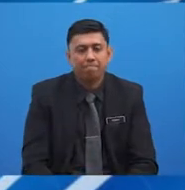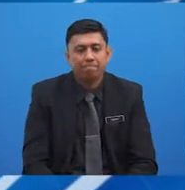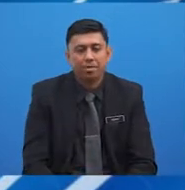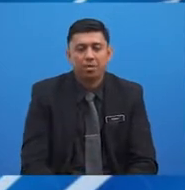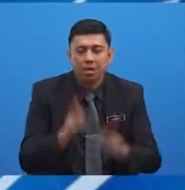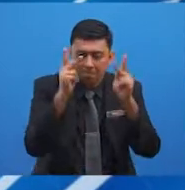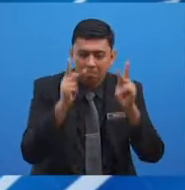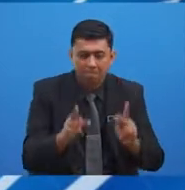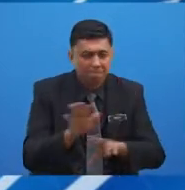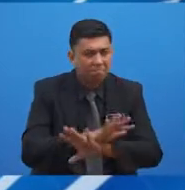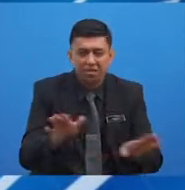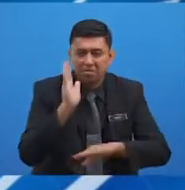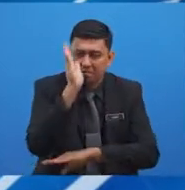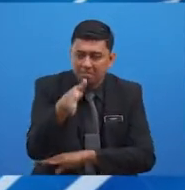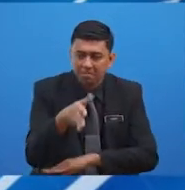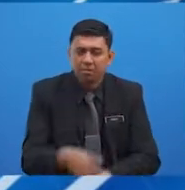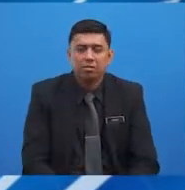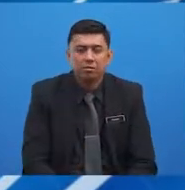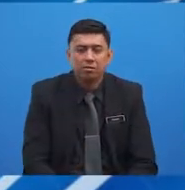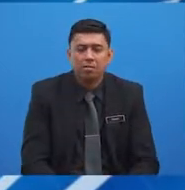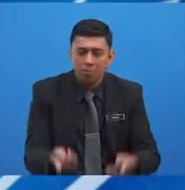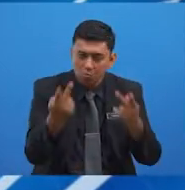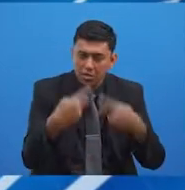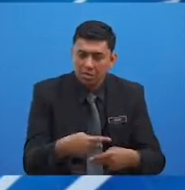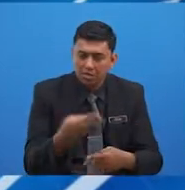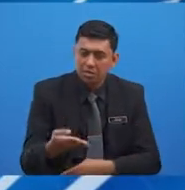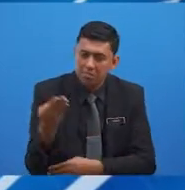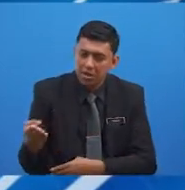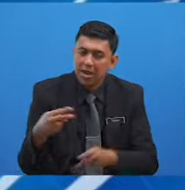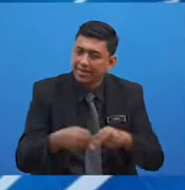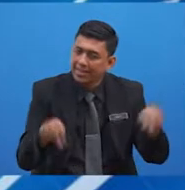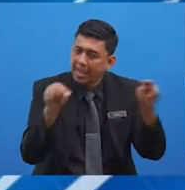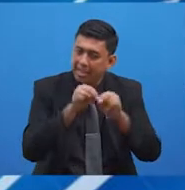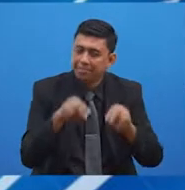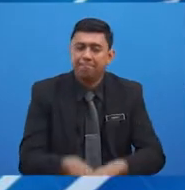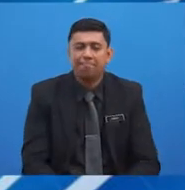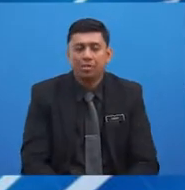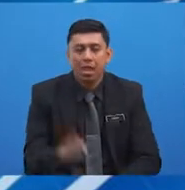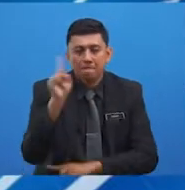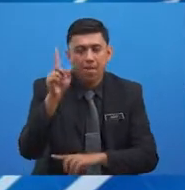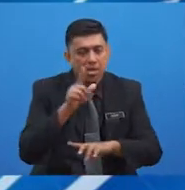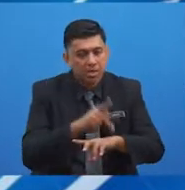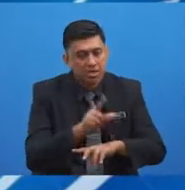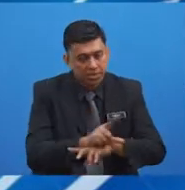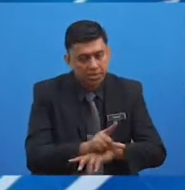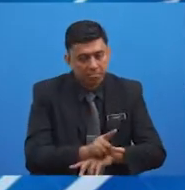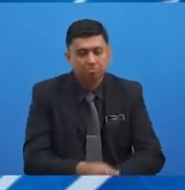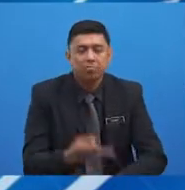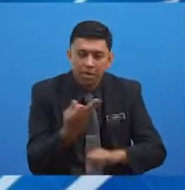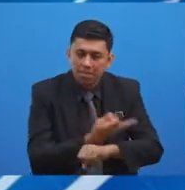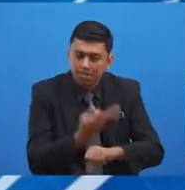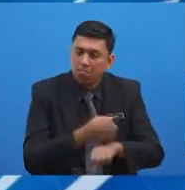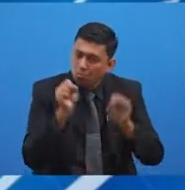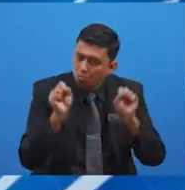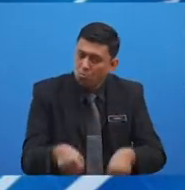prosedur tidak akan memulangkan sebarang nilai. Manakala function